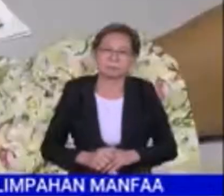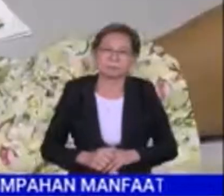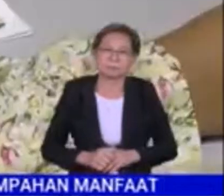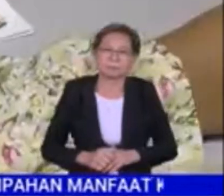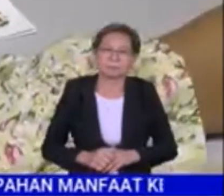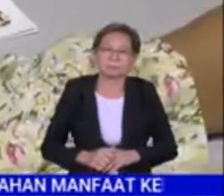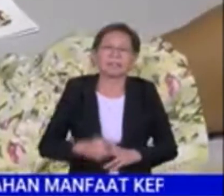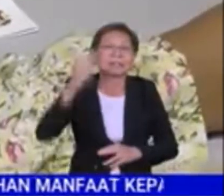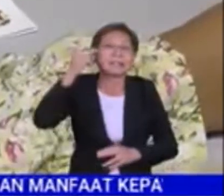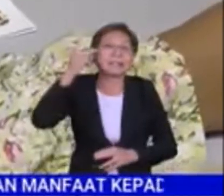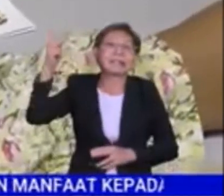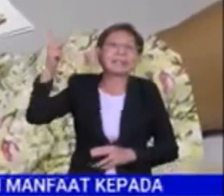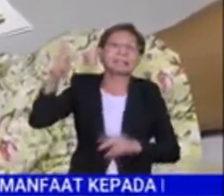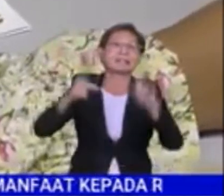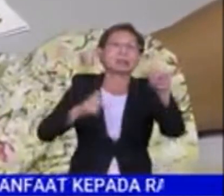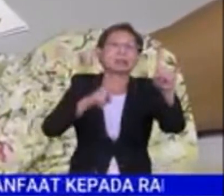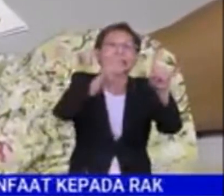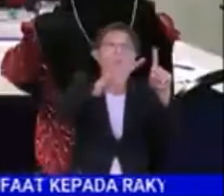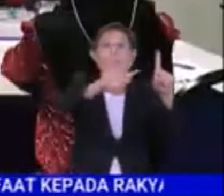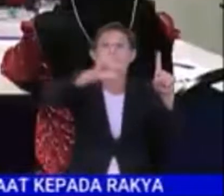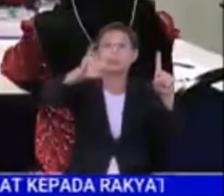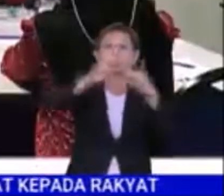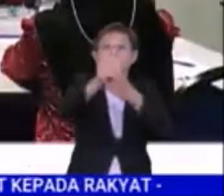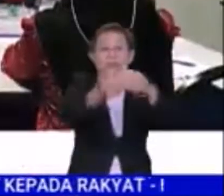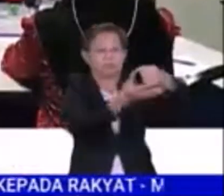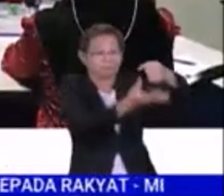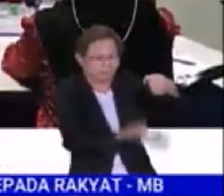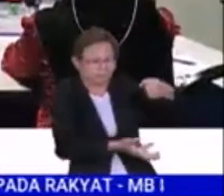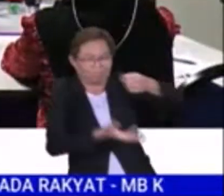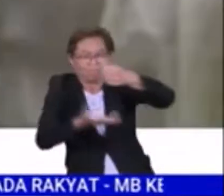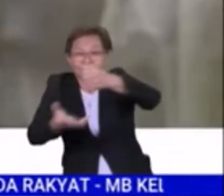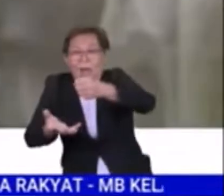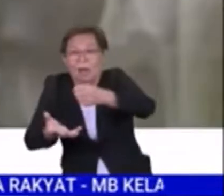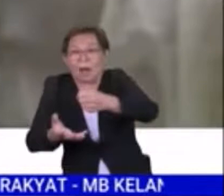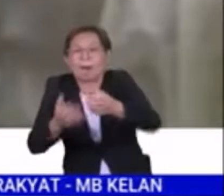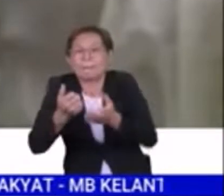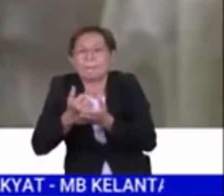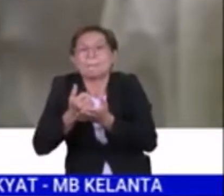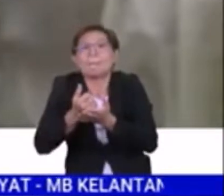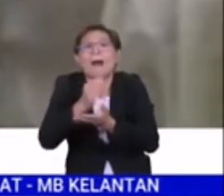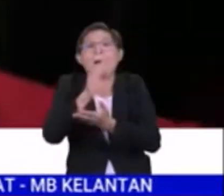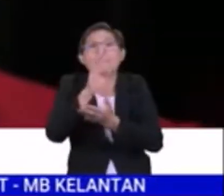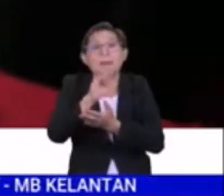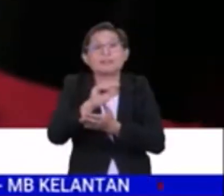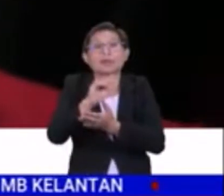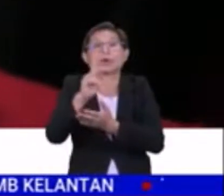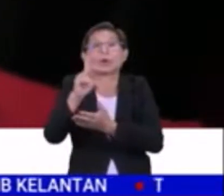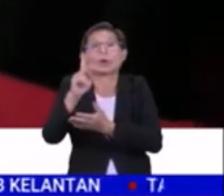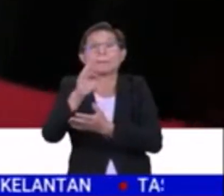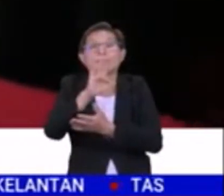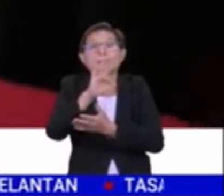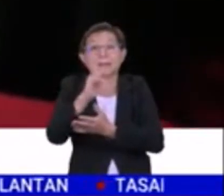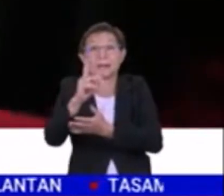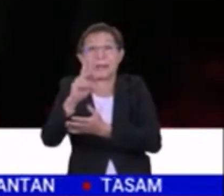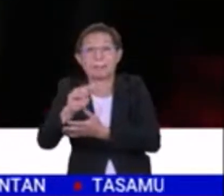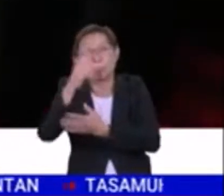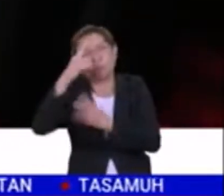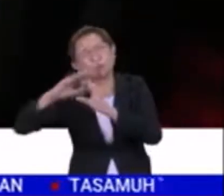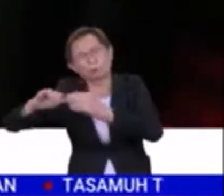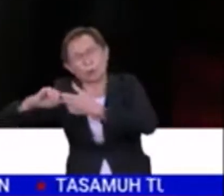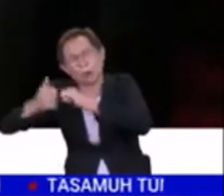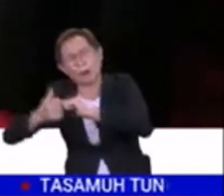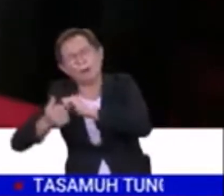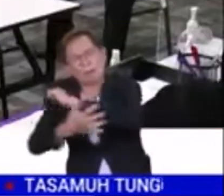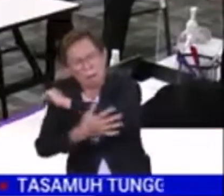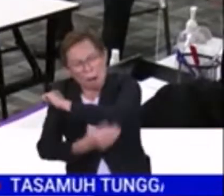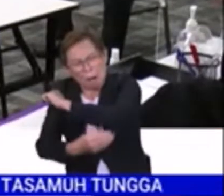Hai untuk London saja 124000000 winzip untuk menelusuri bantuan keluarga Malaysia BGM untuk mengatasi